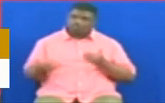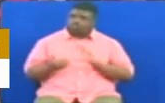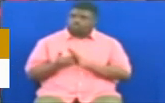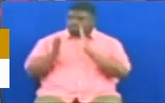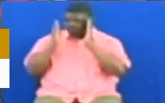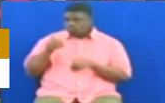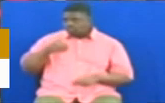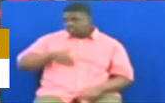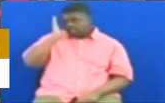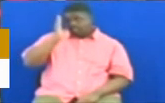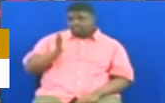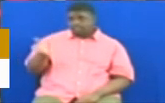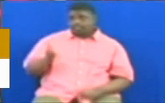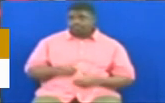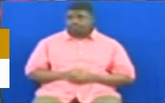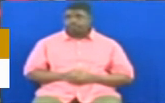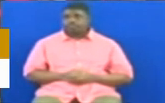Serikali.